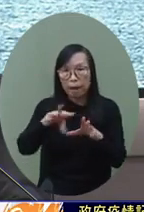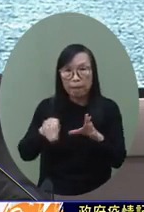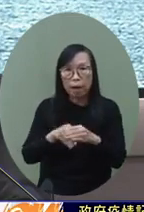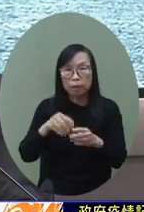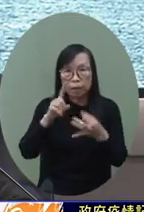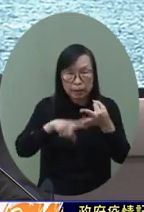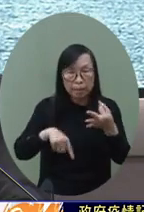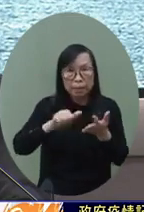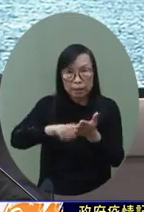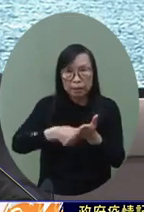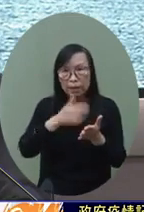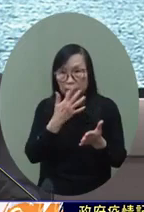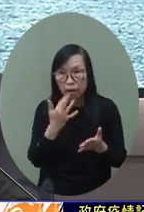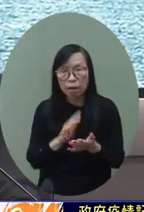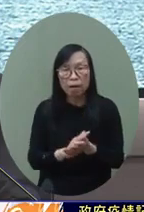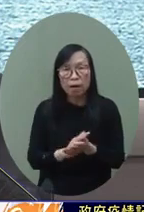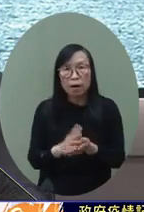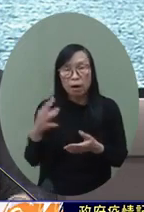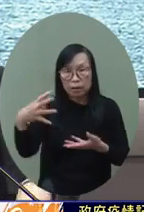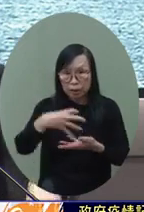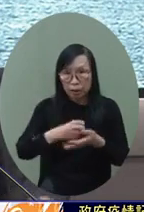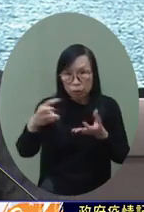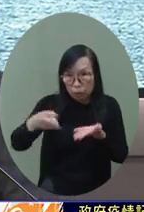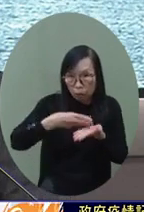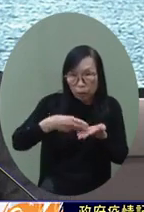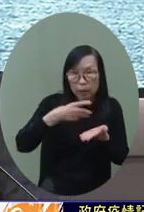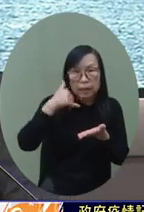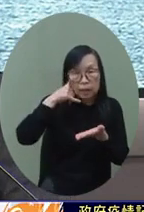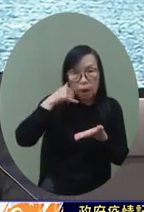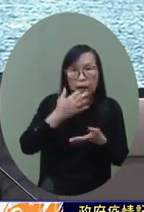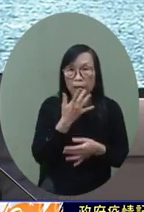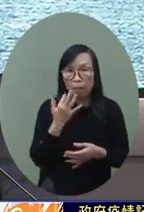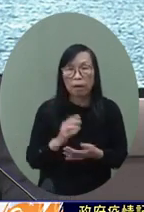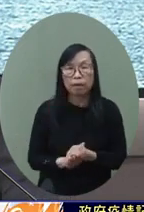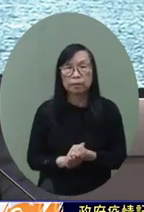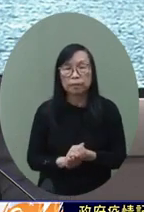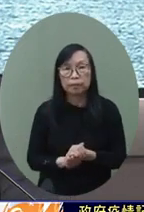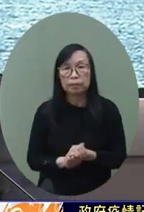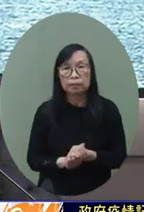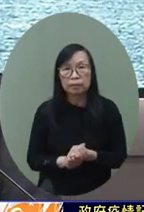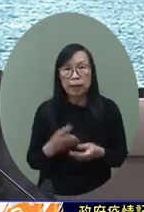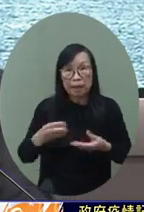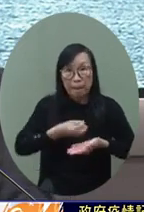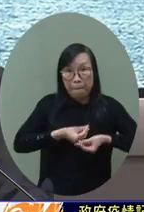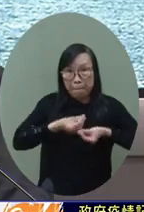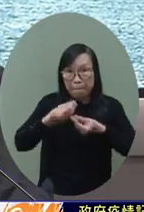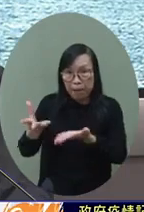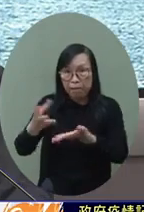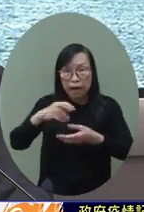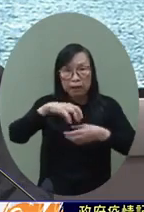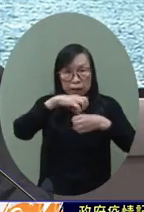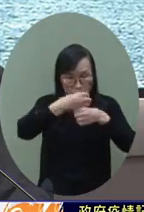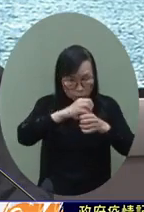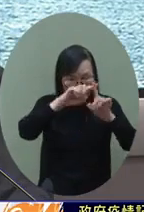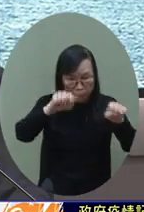括姓名、身份證號碼，以及可以收到短訊的電話號碼。 咁大家喺交翻呢個樣本包之